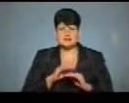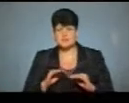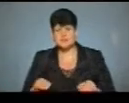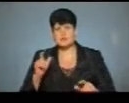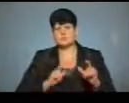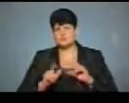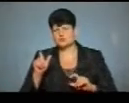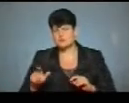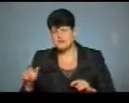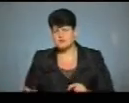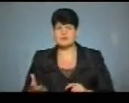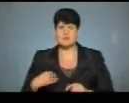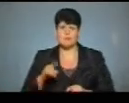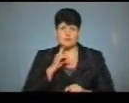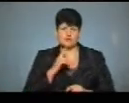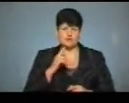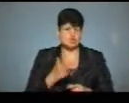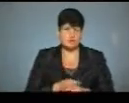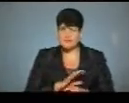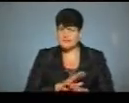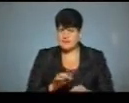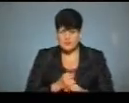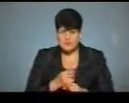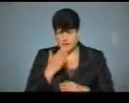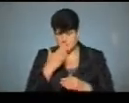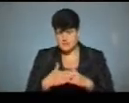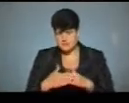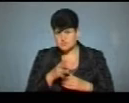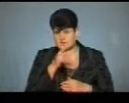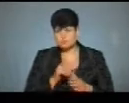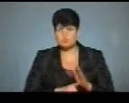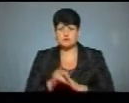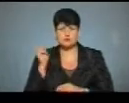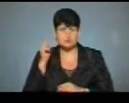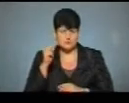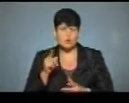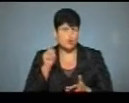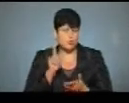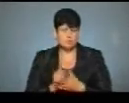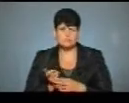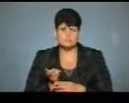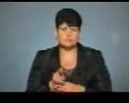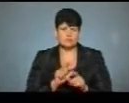студентів. Я поки що щеплення не робила, проте найближчим часом до початку навчання обов'язково схожу в